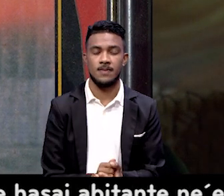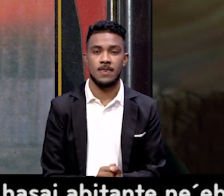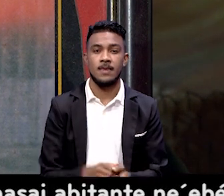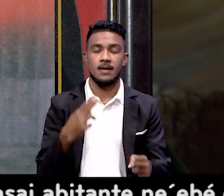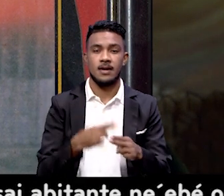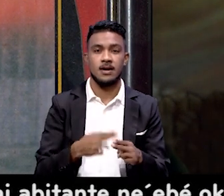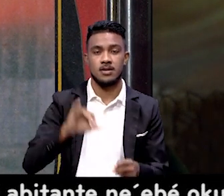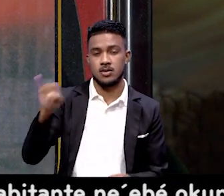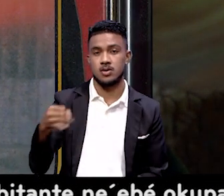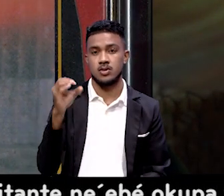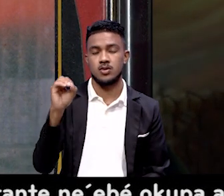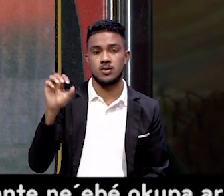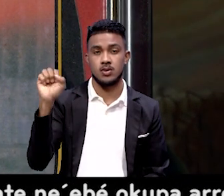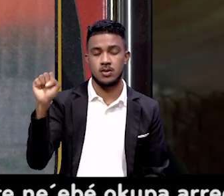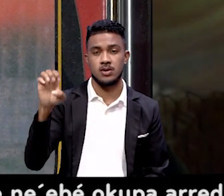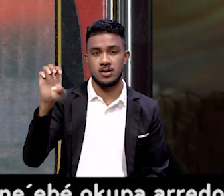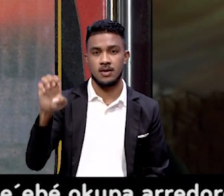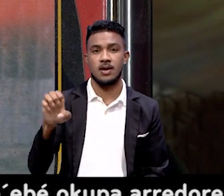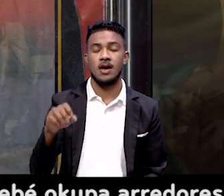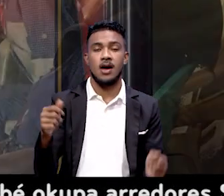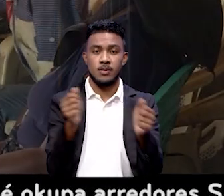kamu tuh kau nanti hari buat si ras